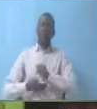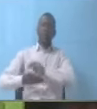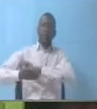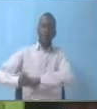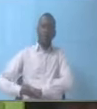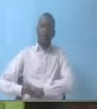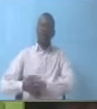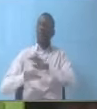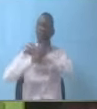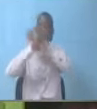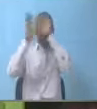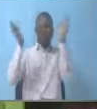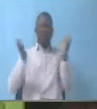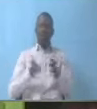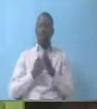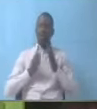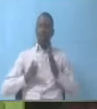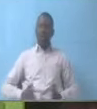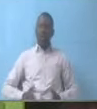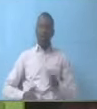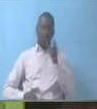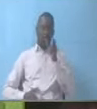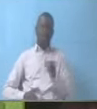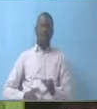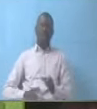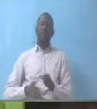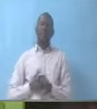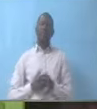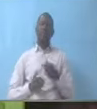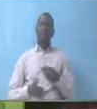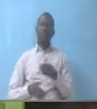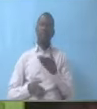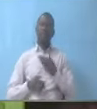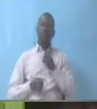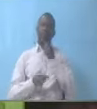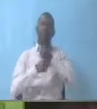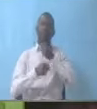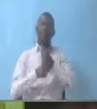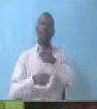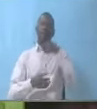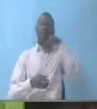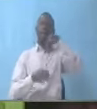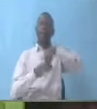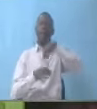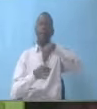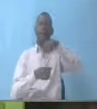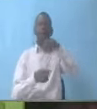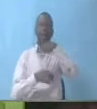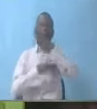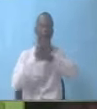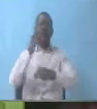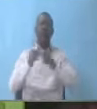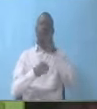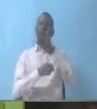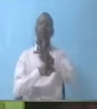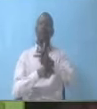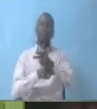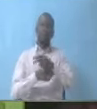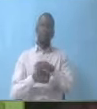بريزيرفر اوف اول هيومن بينج that you have created and planted in every nation of the